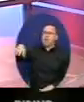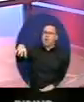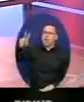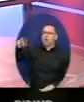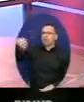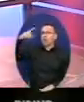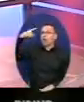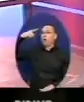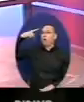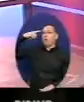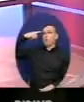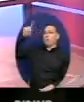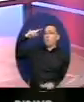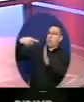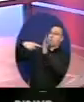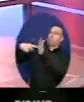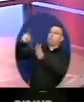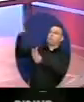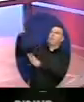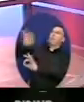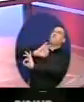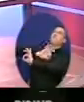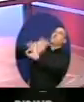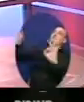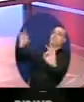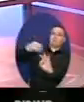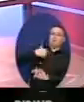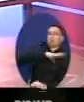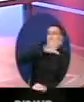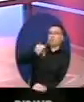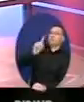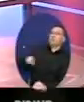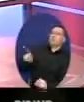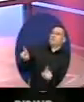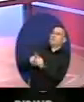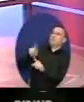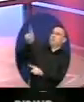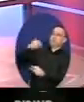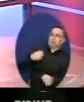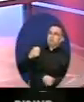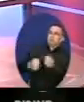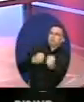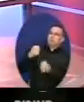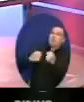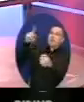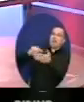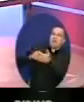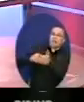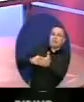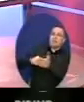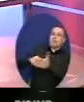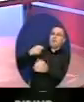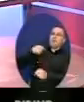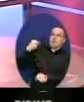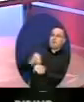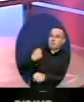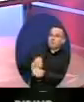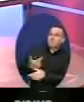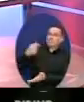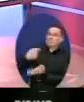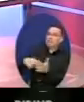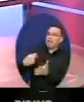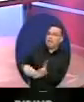כאלה, ומצפים מאיתנו שאנחנו ניישר קו איתם, כדי להבטיח את זה שנרוץ לעבר היעדים המדומיינים האלה, ונפעל, נצרוך,